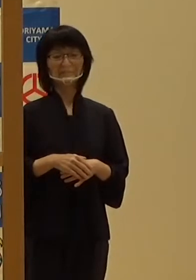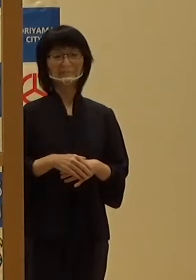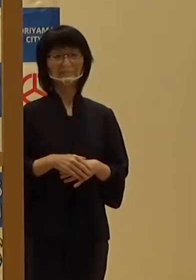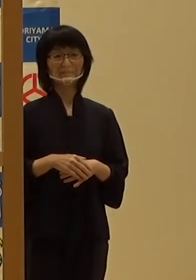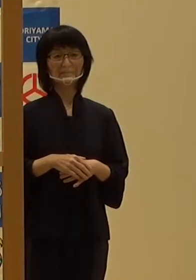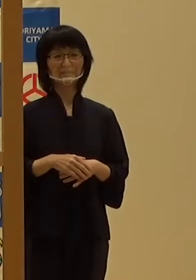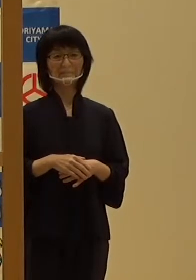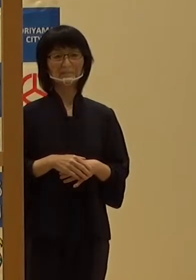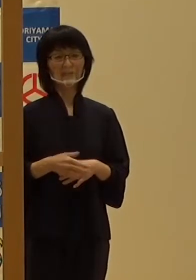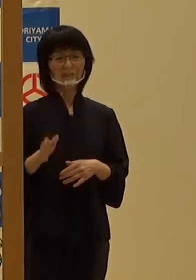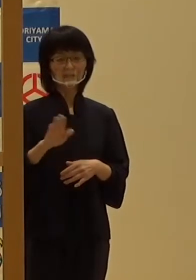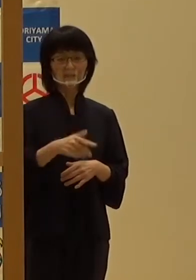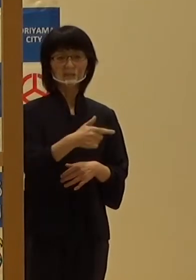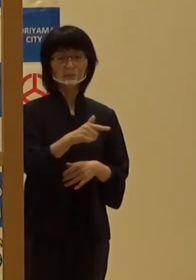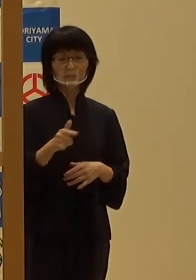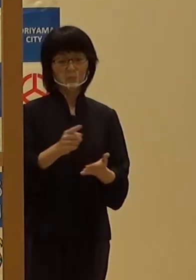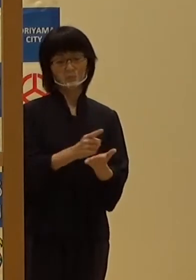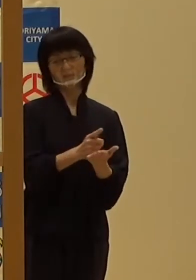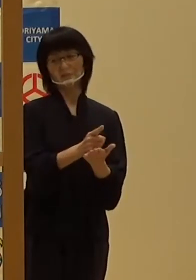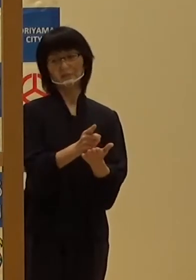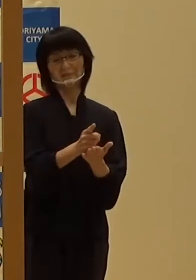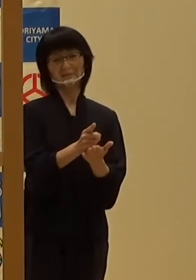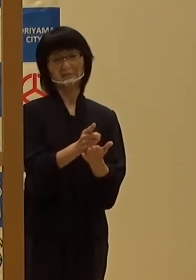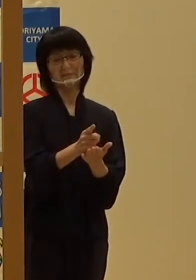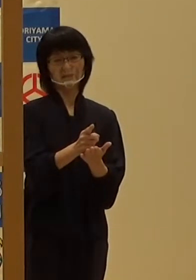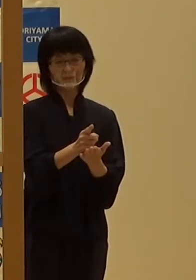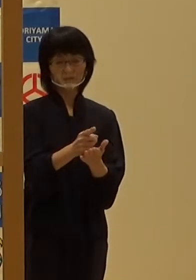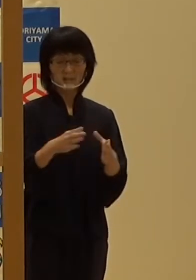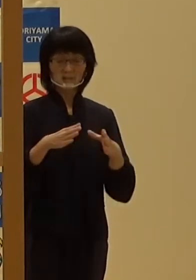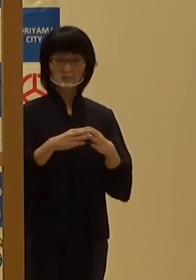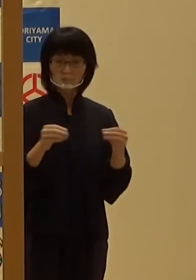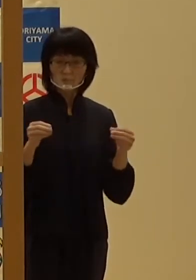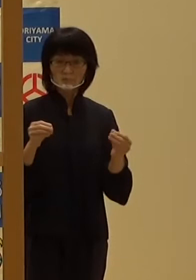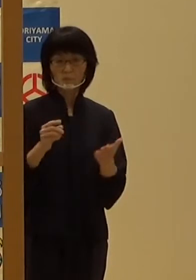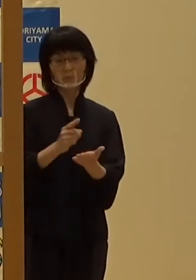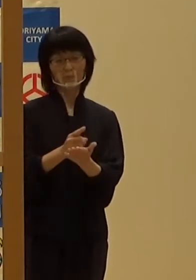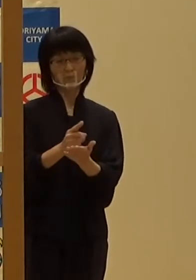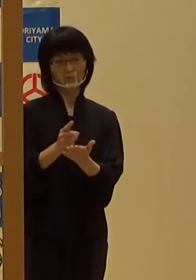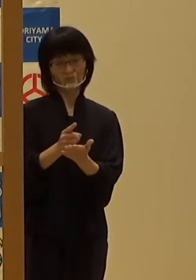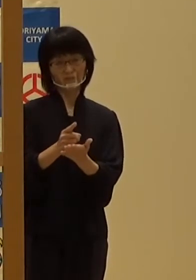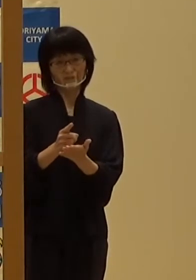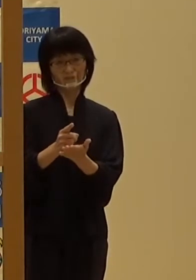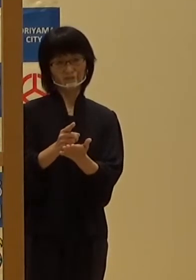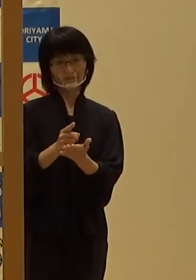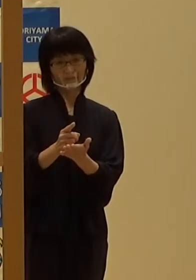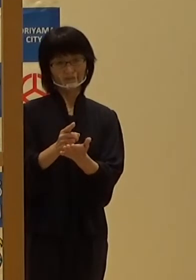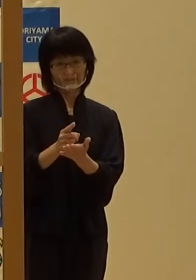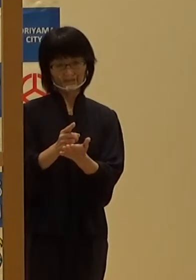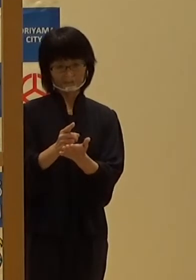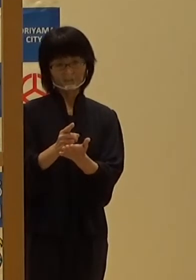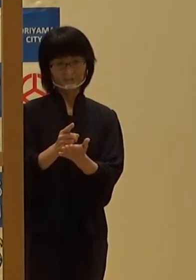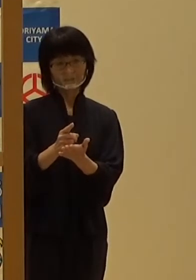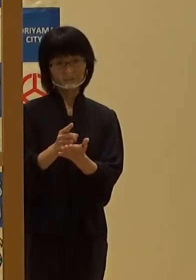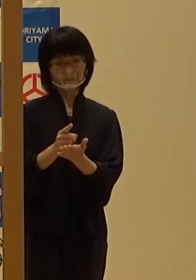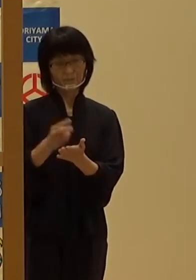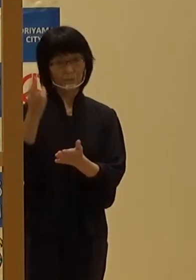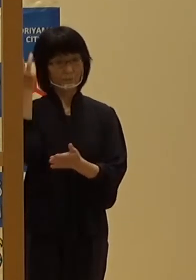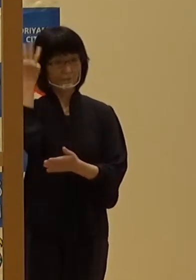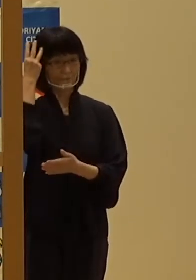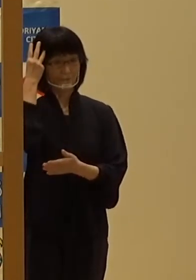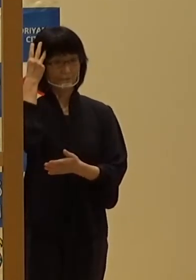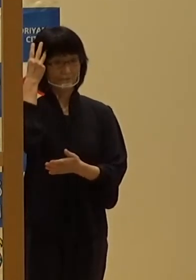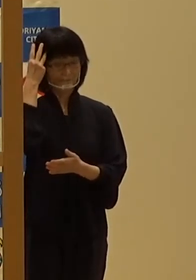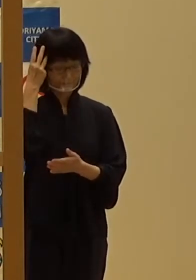置等指針、これは、国の方針を見ながら作ったものでございますが、大変きめ細か